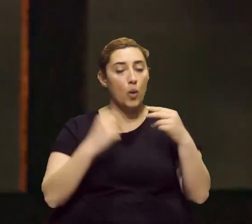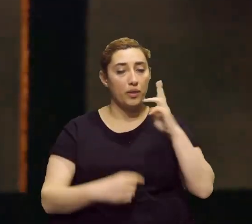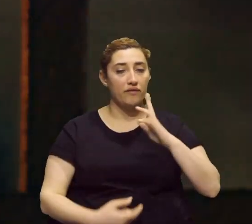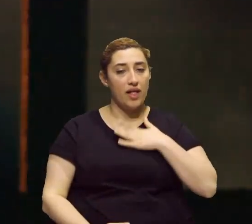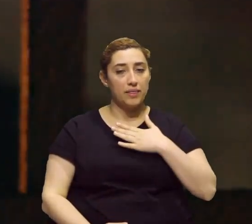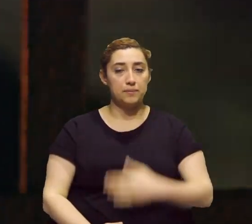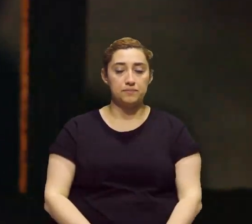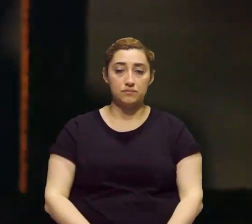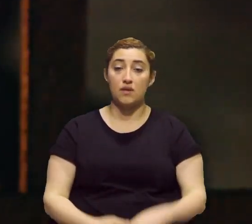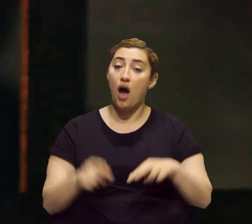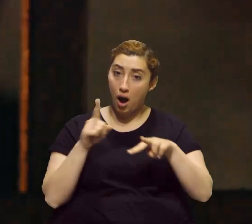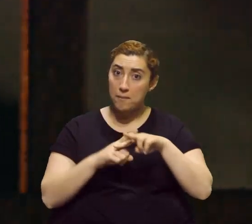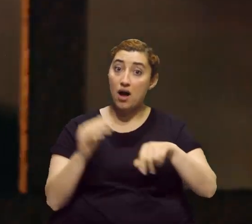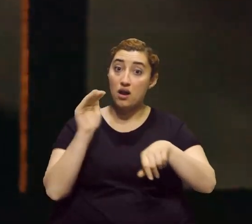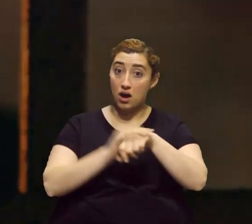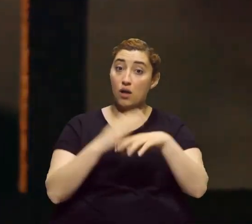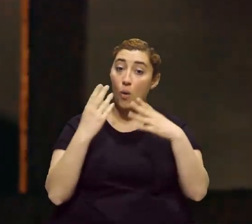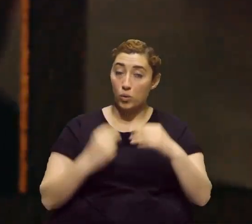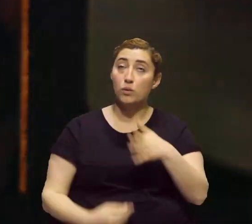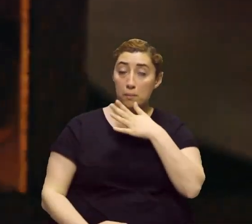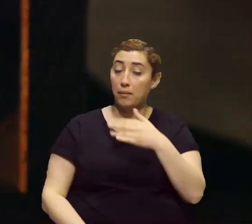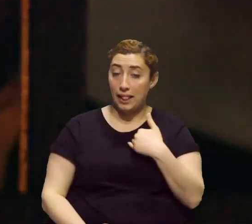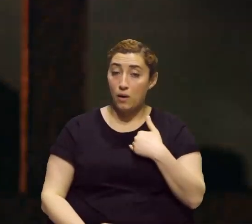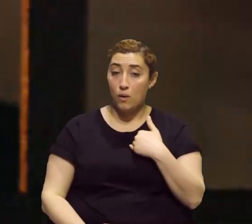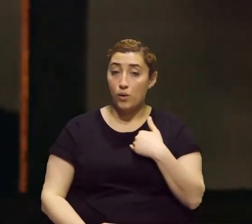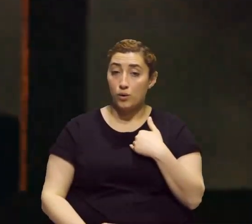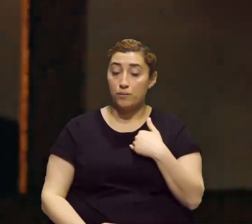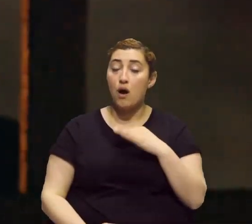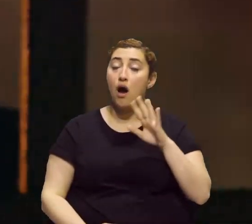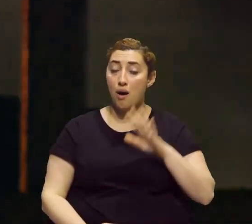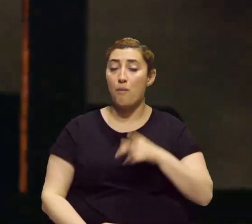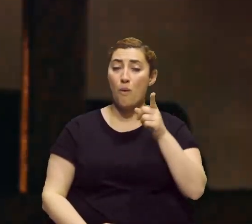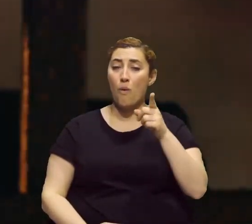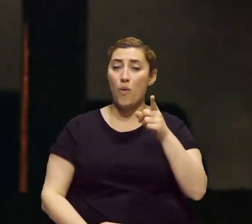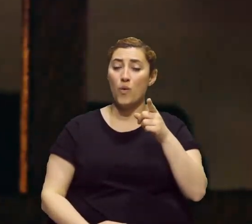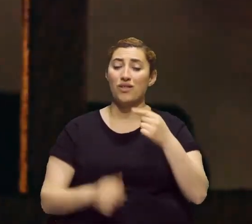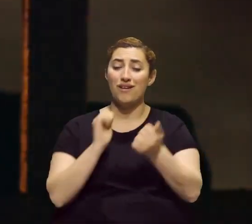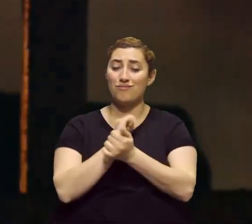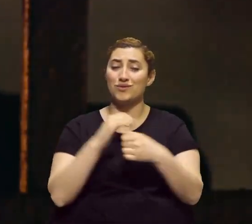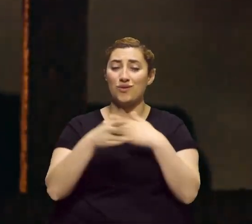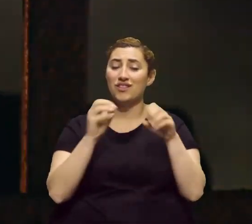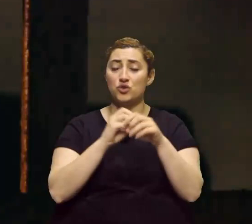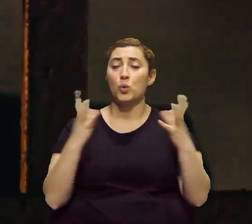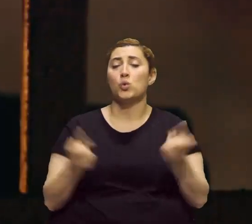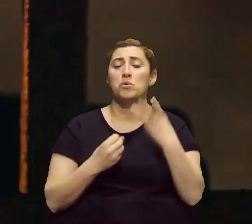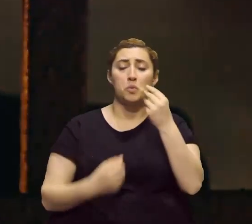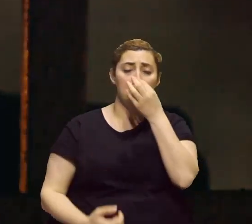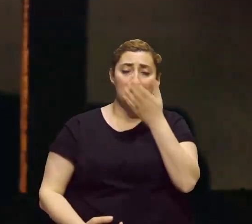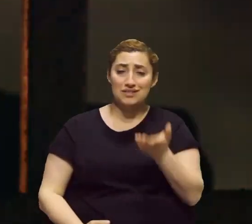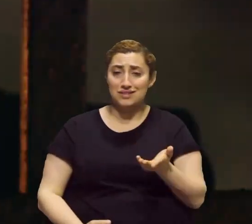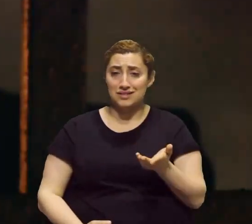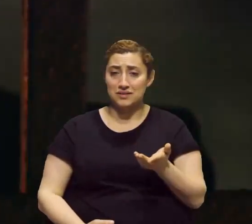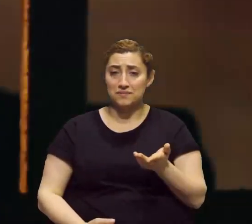efendim. Akbar'ın yakalandığını biliyorum. Fakat onu atıldığı zindandan kurtarmak çok